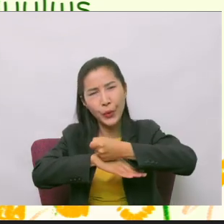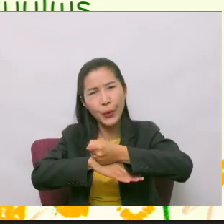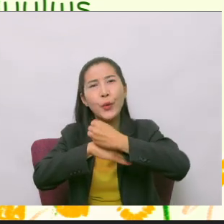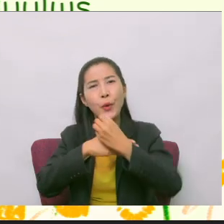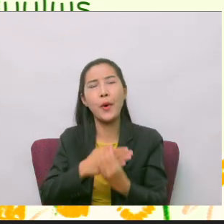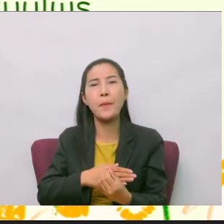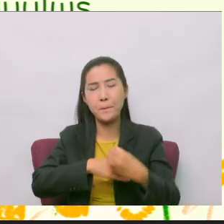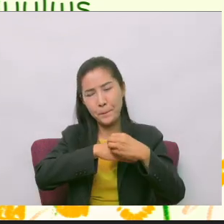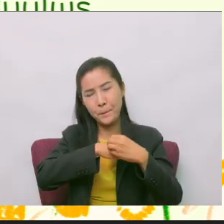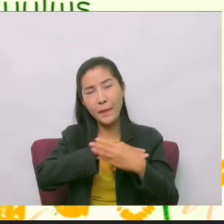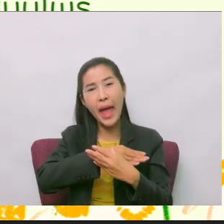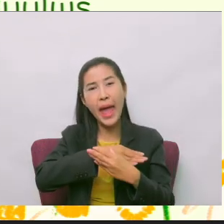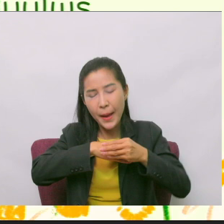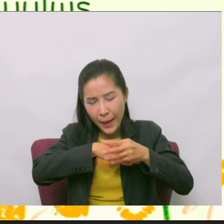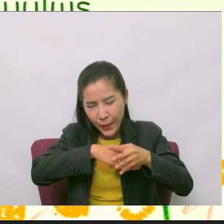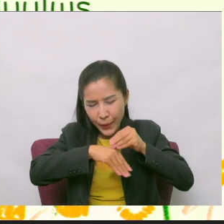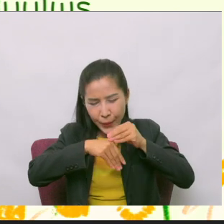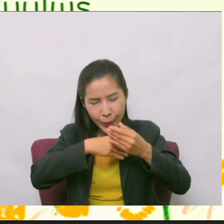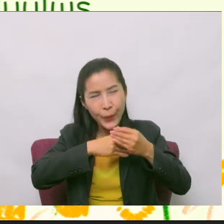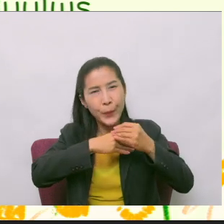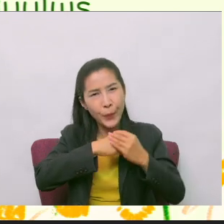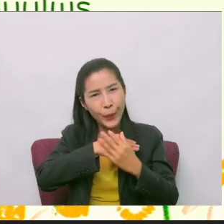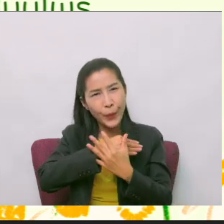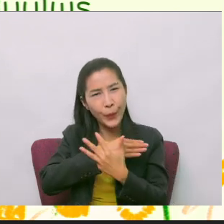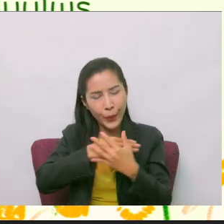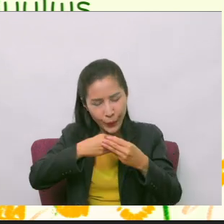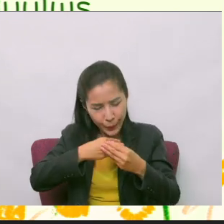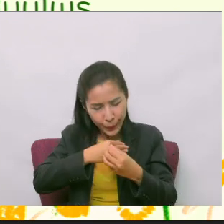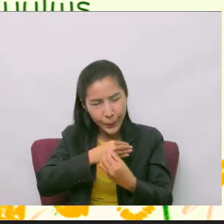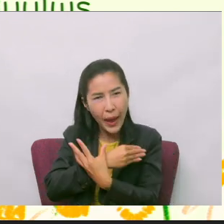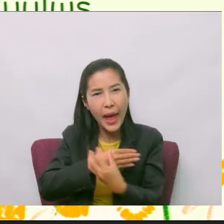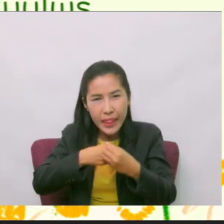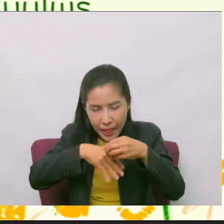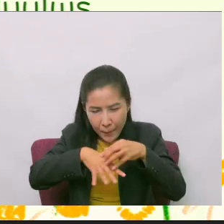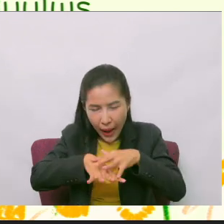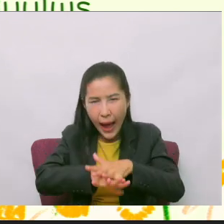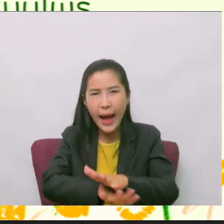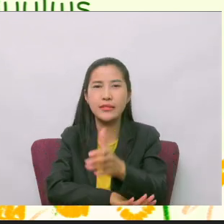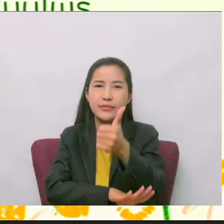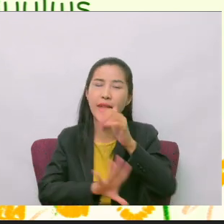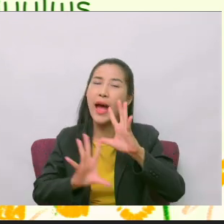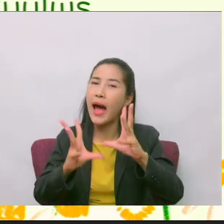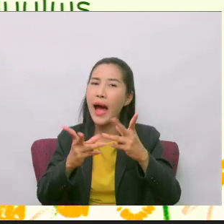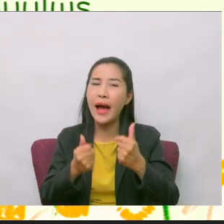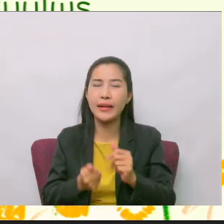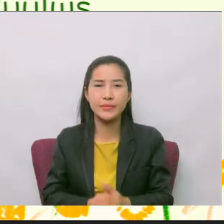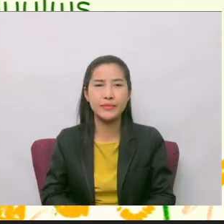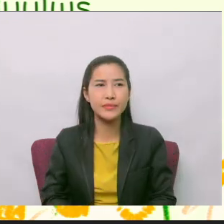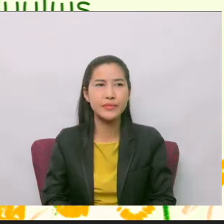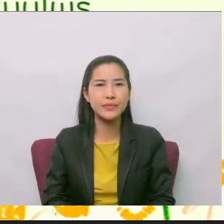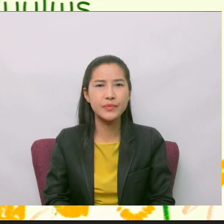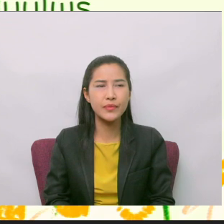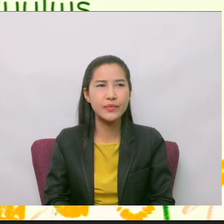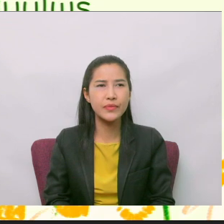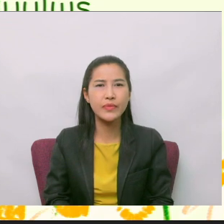วยนะคะนะคะต่อไปก็คือตะไคร้บ้านเมื่อสักครู่นี้ได้พูดไปแล้วนะคะนอกจากช่วยขับลมในลำไส้แล้วนะคะใคร